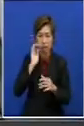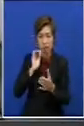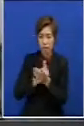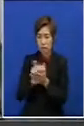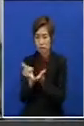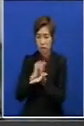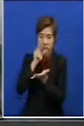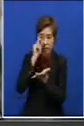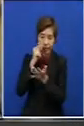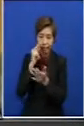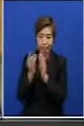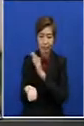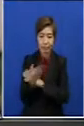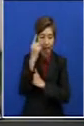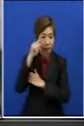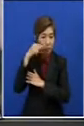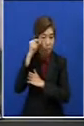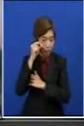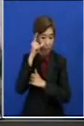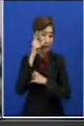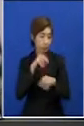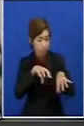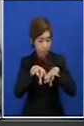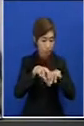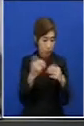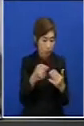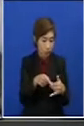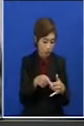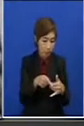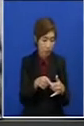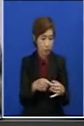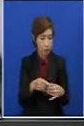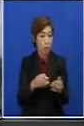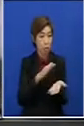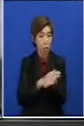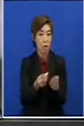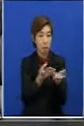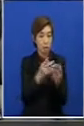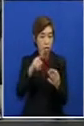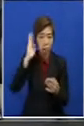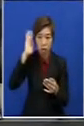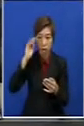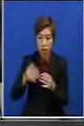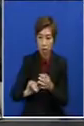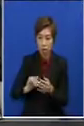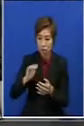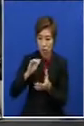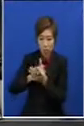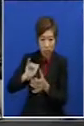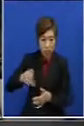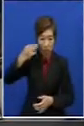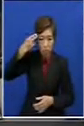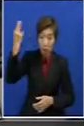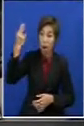าวันรุ่งขึ้นขณะที่เธอกำลังเตรียมตัวส่งลูกไปโรงเรียนสามีได้คว้าปืนมายิงตัวเองจนเสียชีวิตเธอเชื่อว่า